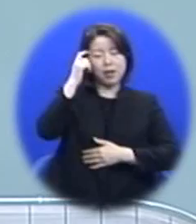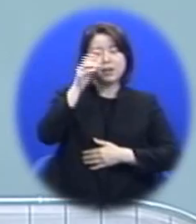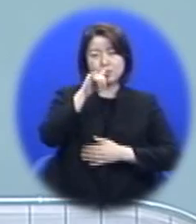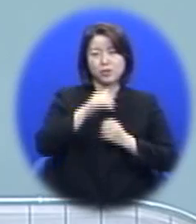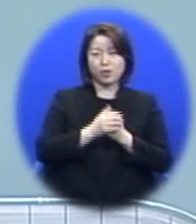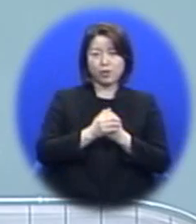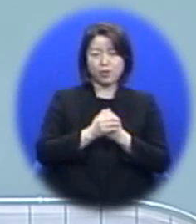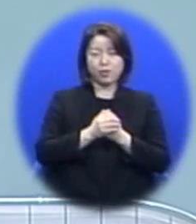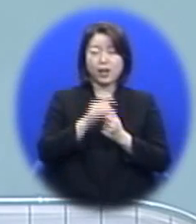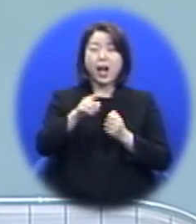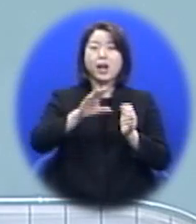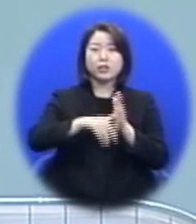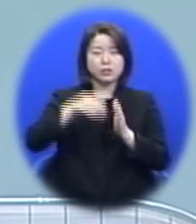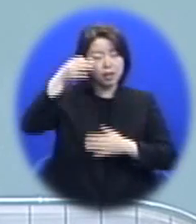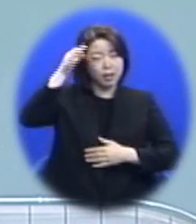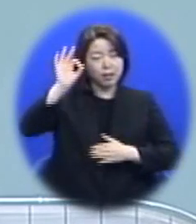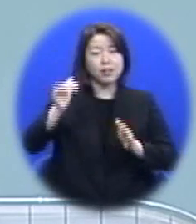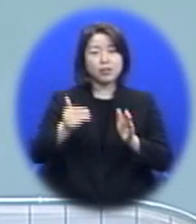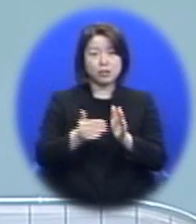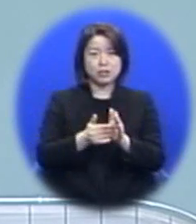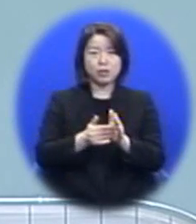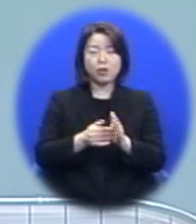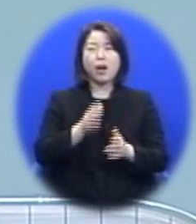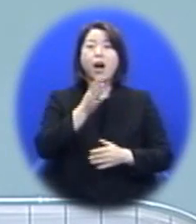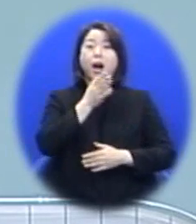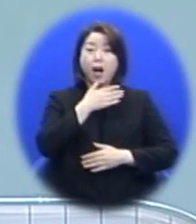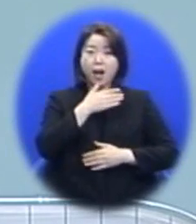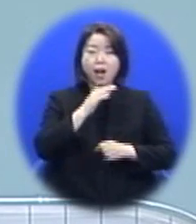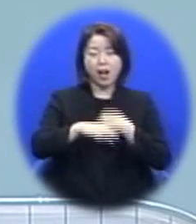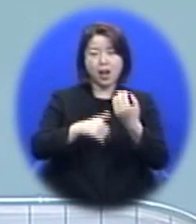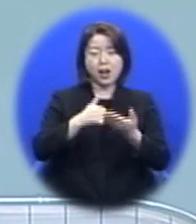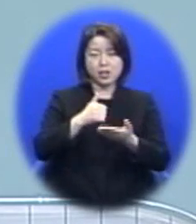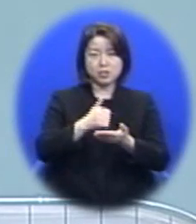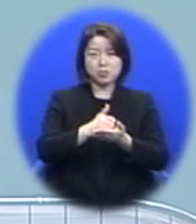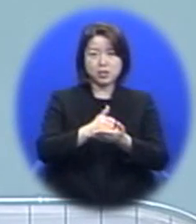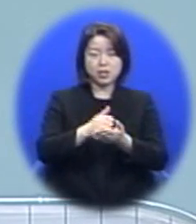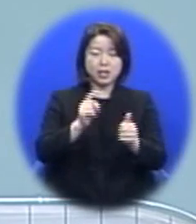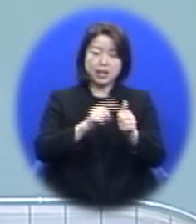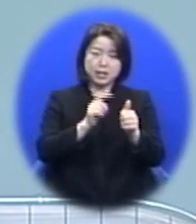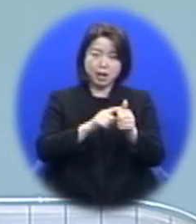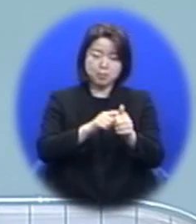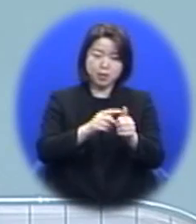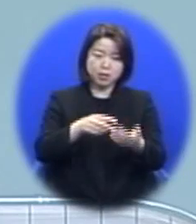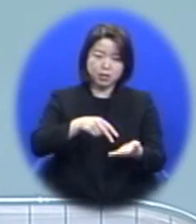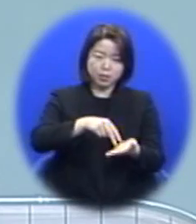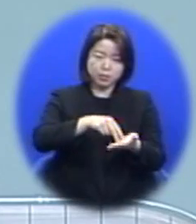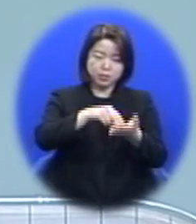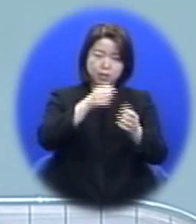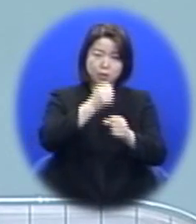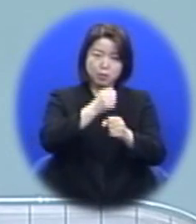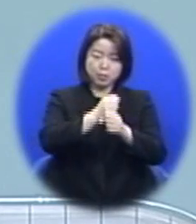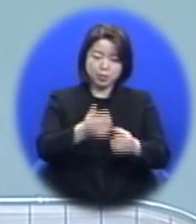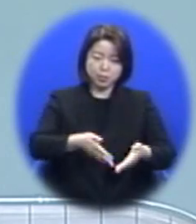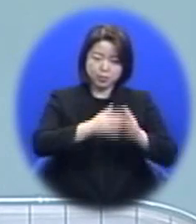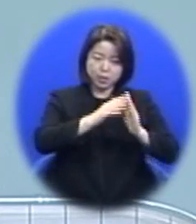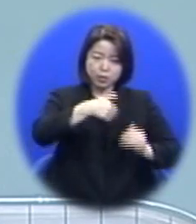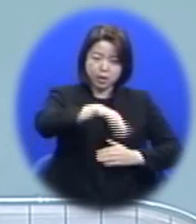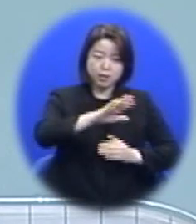그러면서 깨달았어요. 아, 하나님이 남편을 세워가는 방법이 이런 방법이고